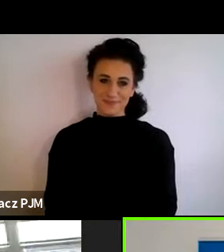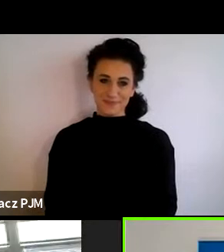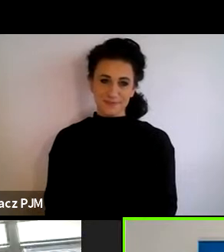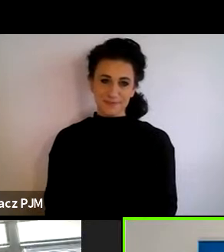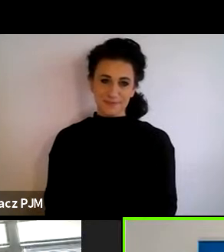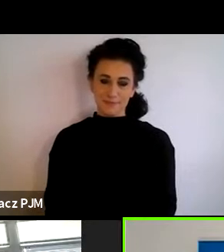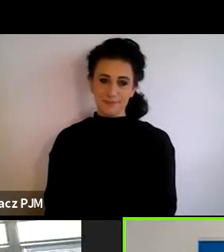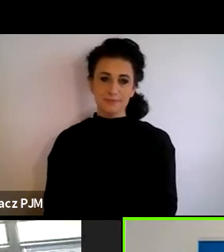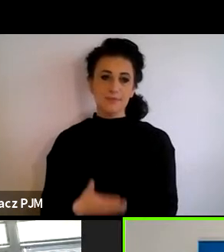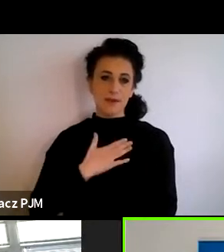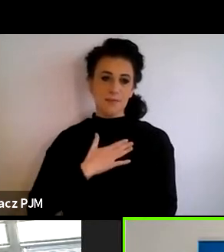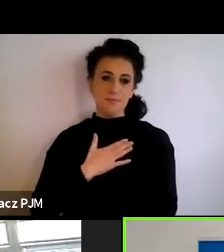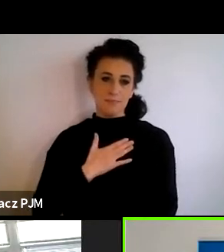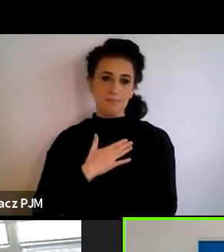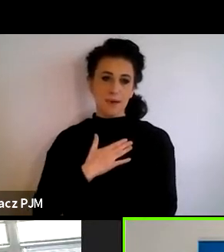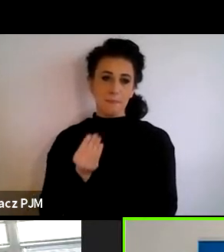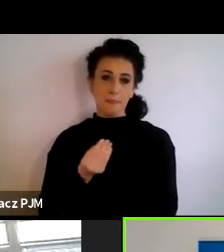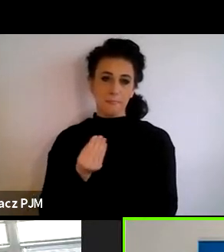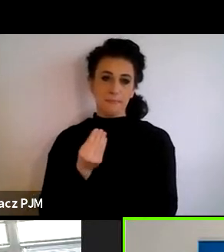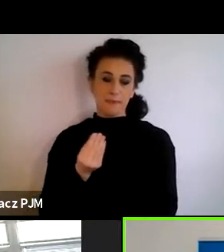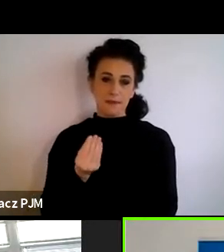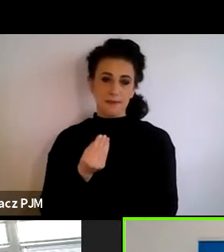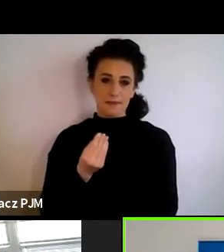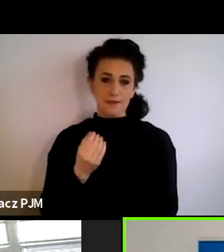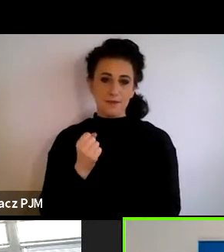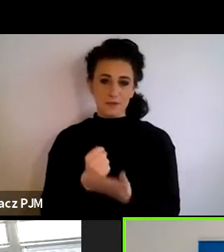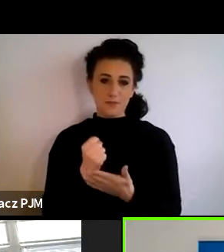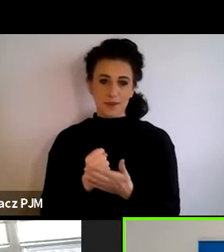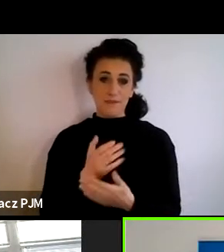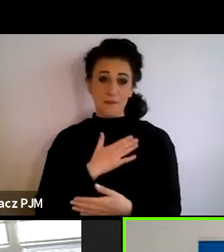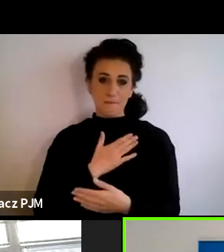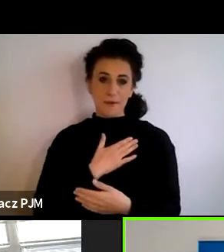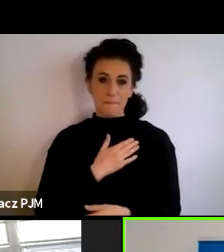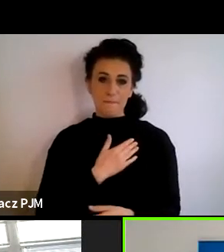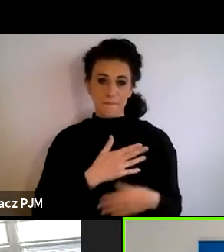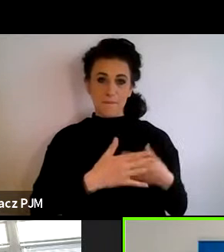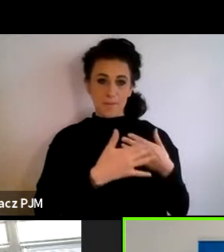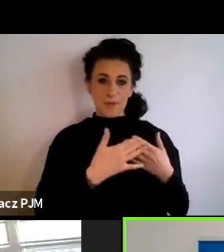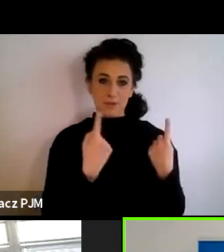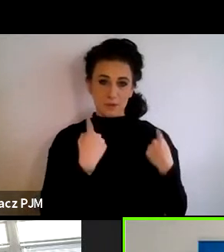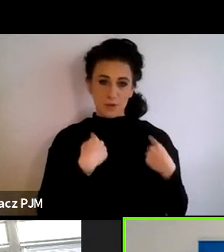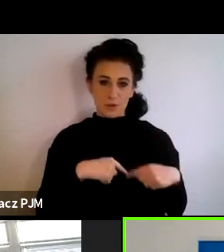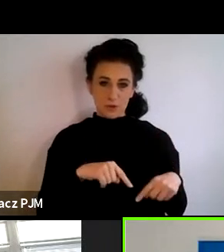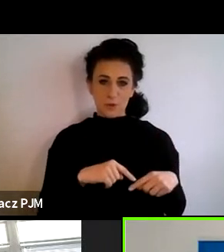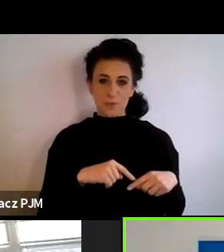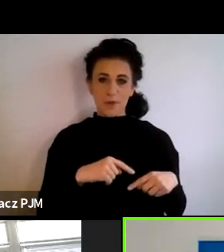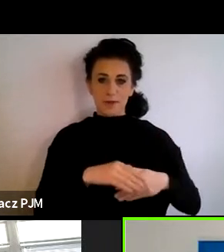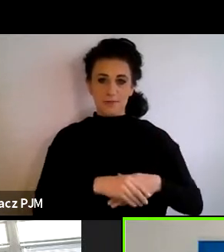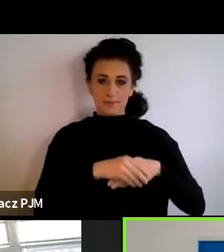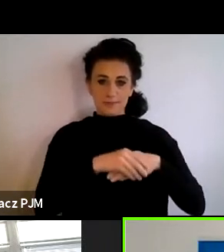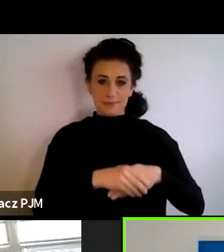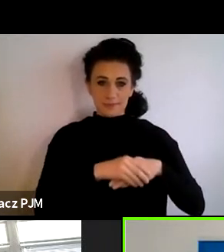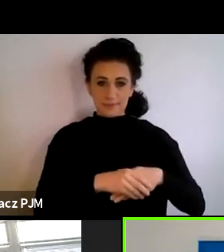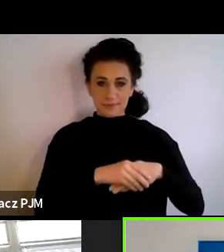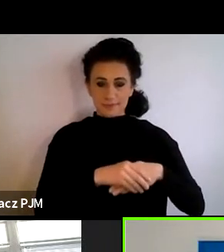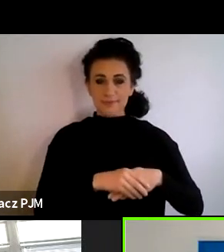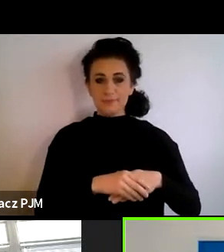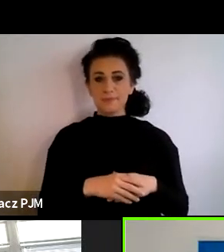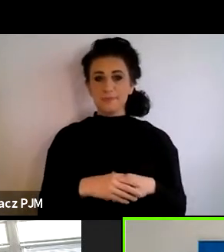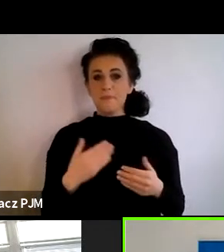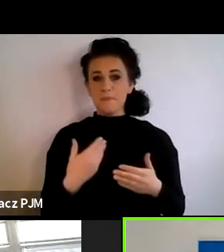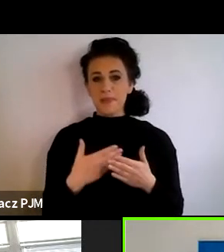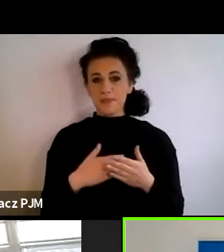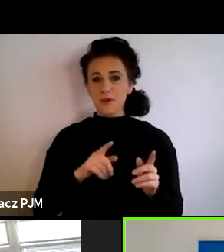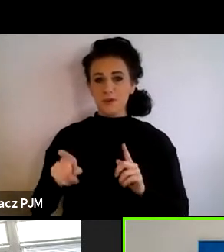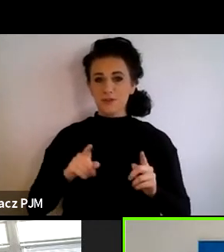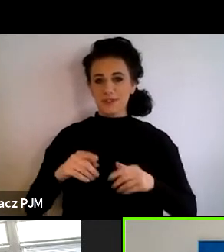że mogę tę dłoń uścisnąć, bo mam tu blisko te osoby, bez której konferencje się nie udadzą, więc proszę Państwa,